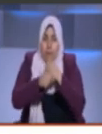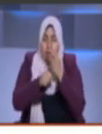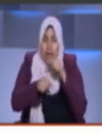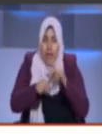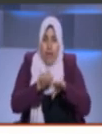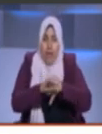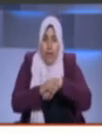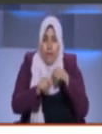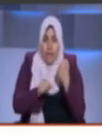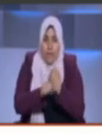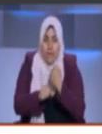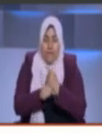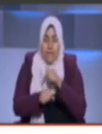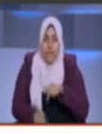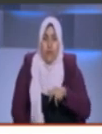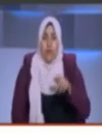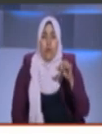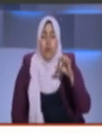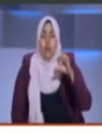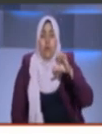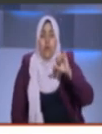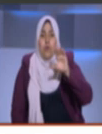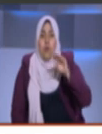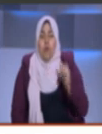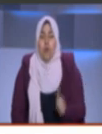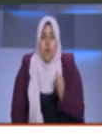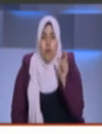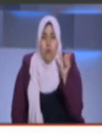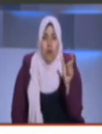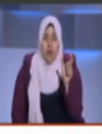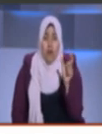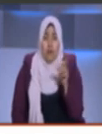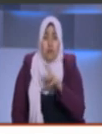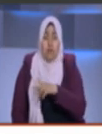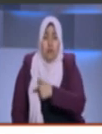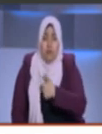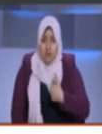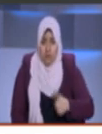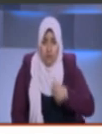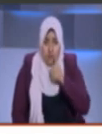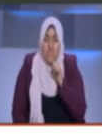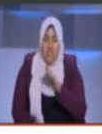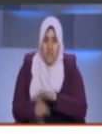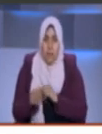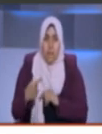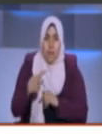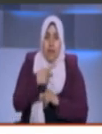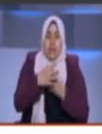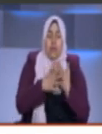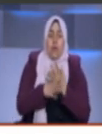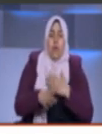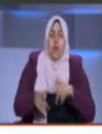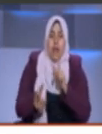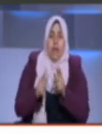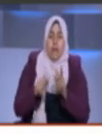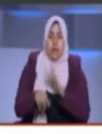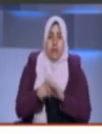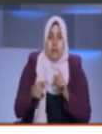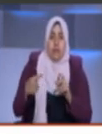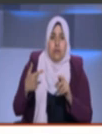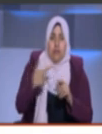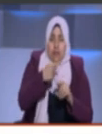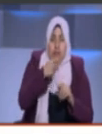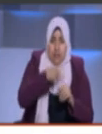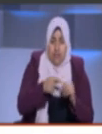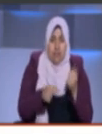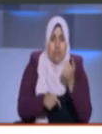الذي هو في ووهان الصينية، كانت هناك بعض من الاتهامات من جانب الولايات المتحدة الأمريكية،